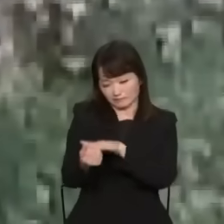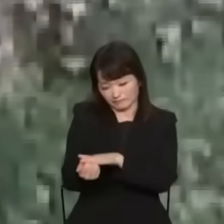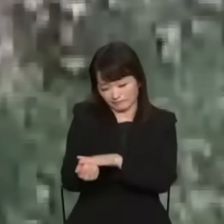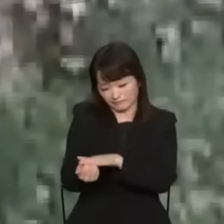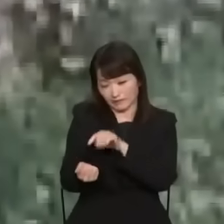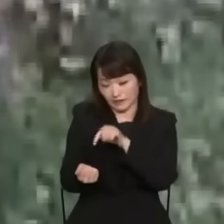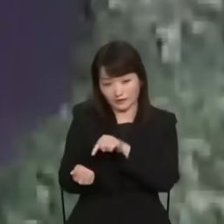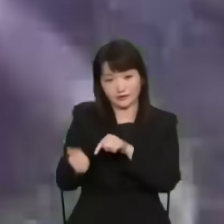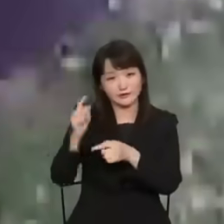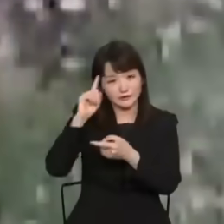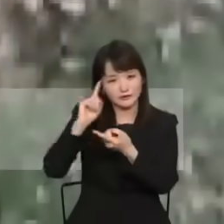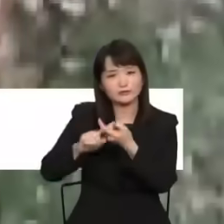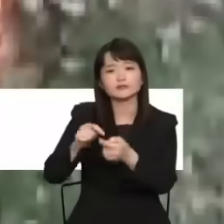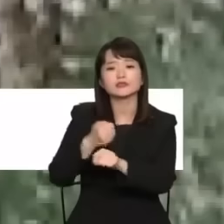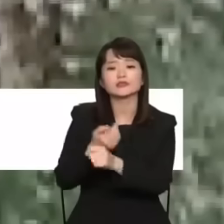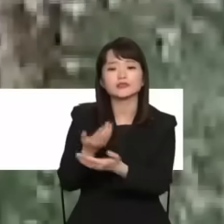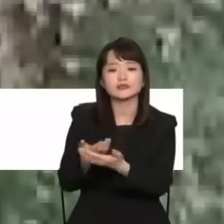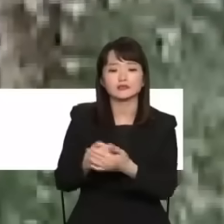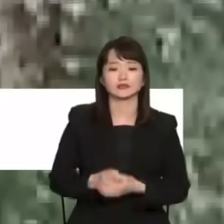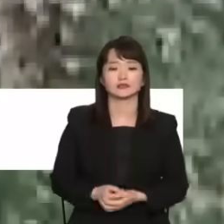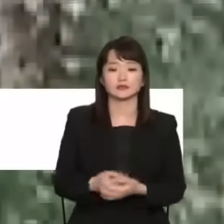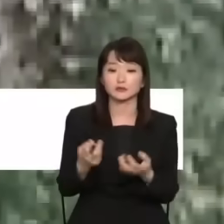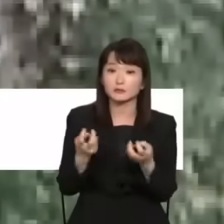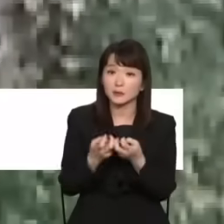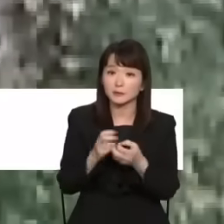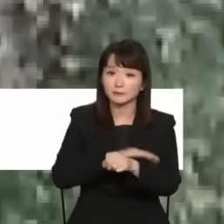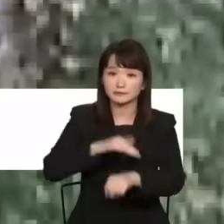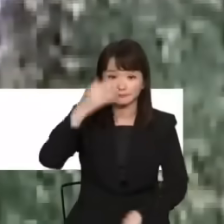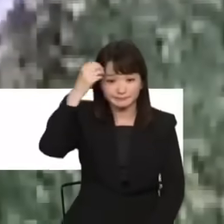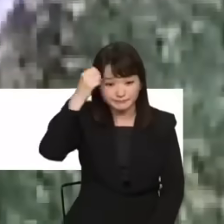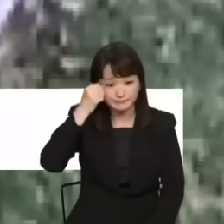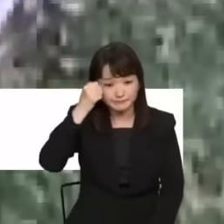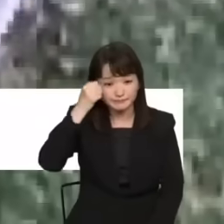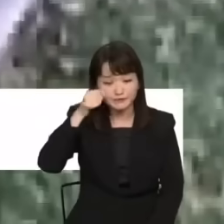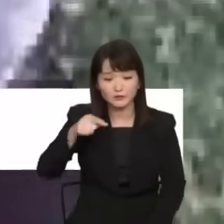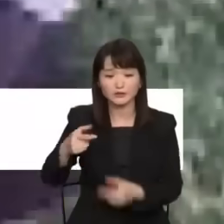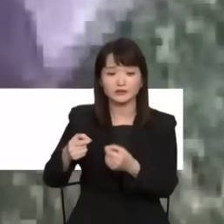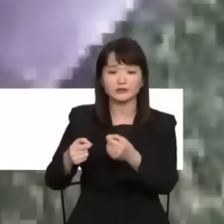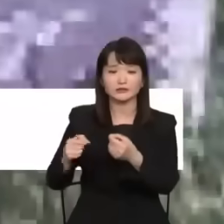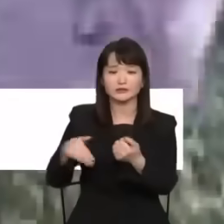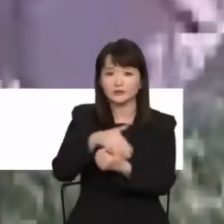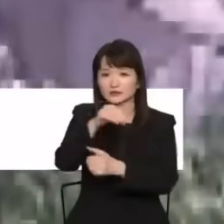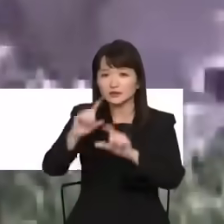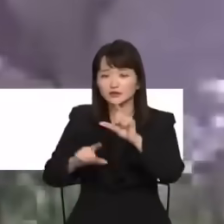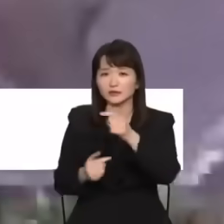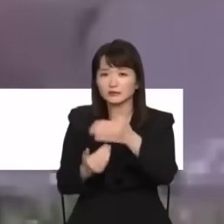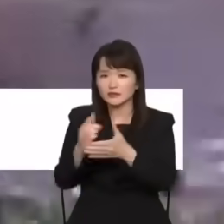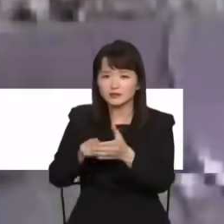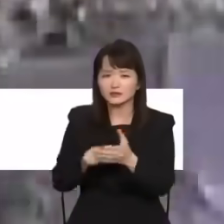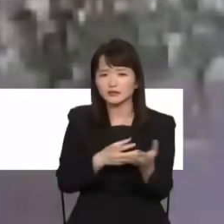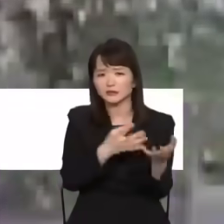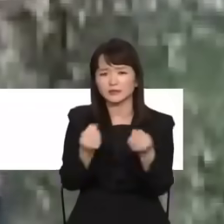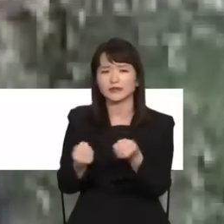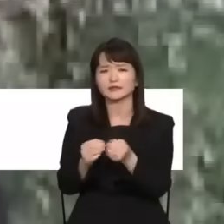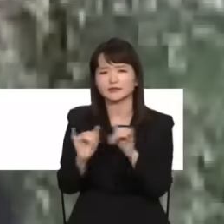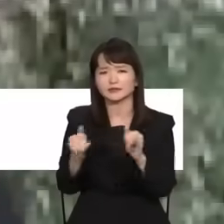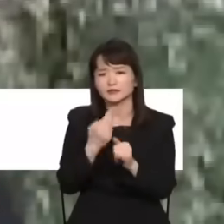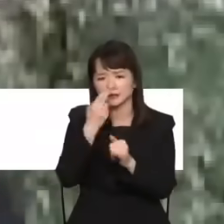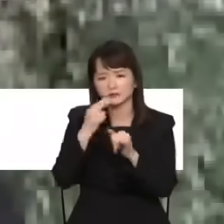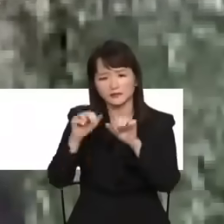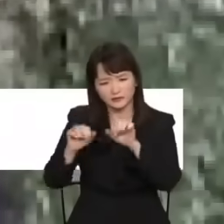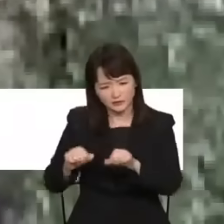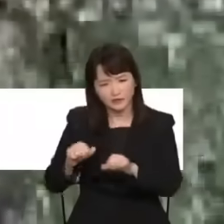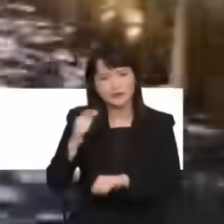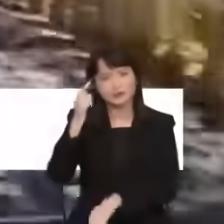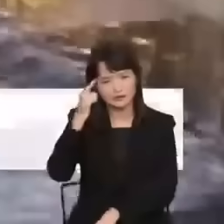말합니다. 이런 걸 잘 숙지하셔서 이런 상황이 생기면은 더 많은 생명들이 살 수 있지 않나 하는 생각이